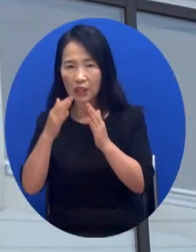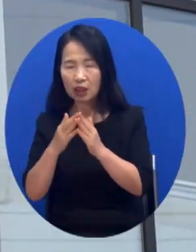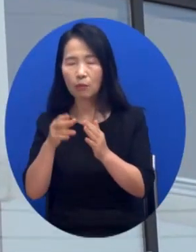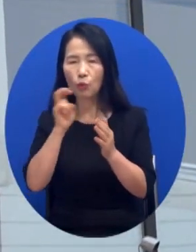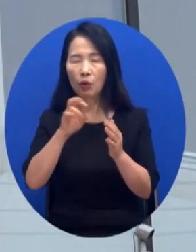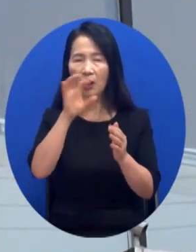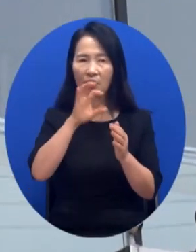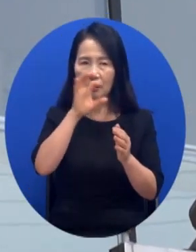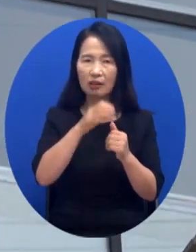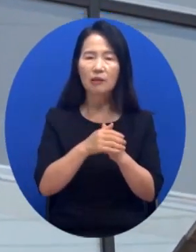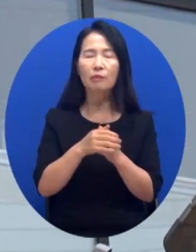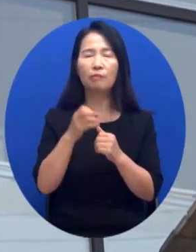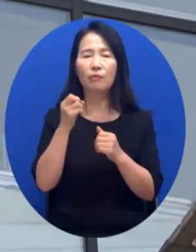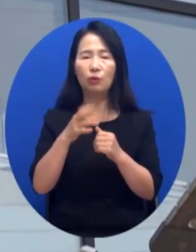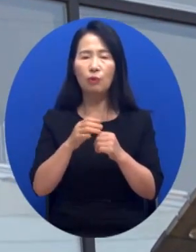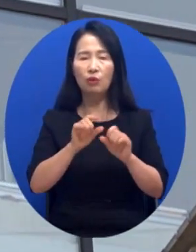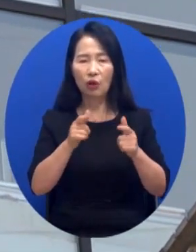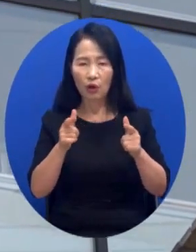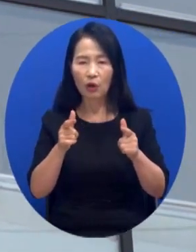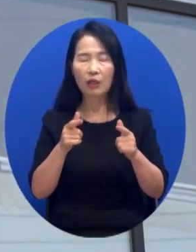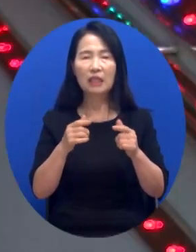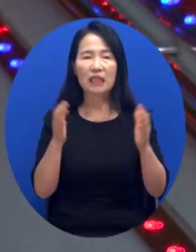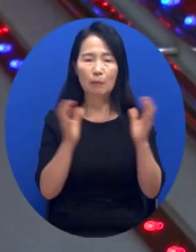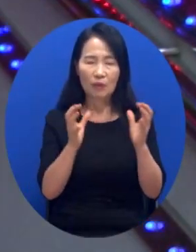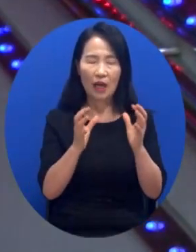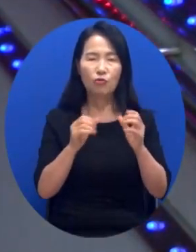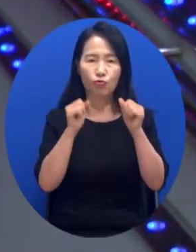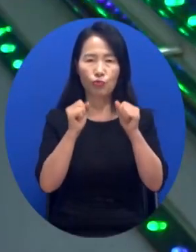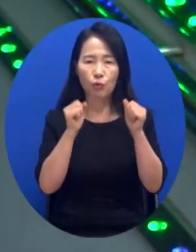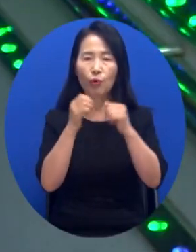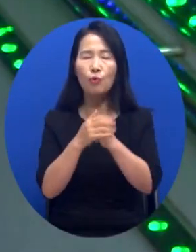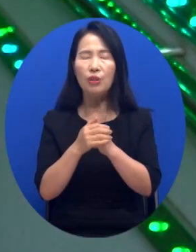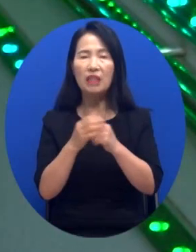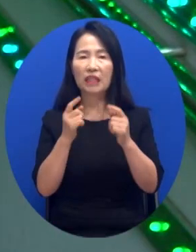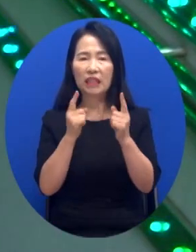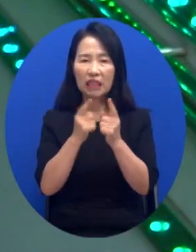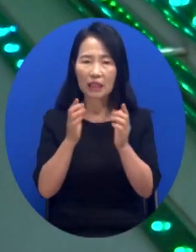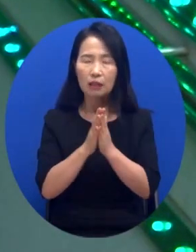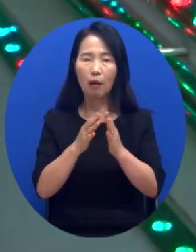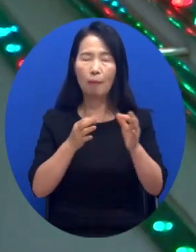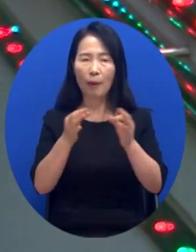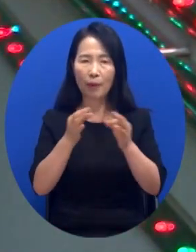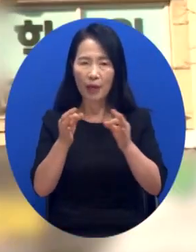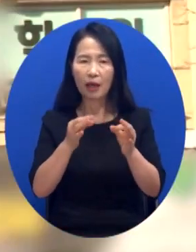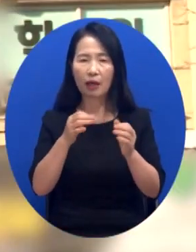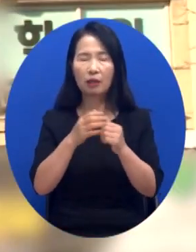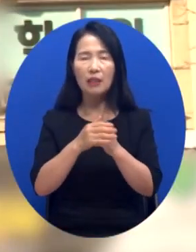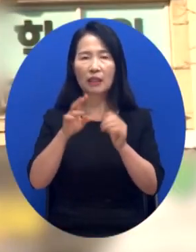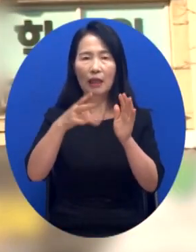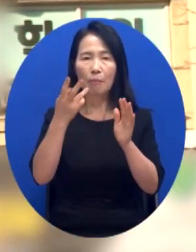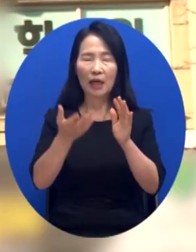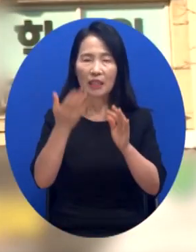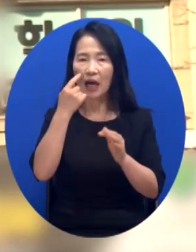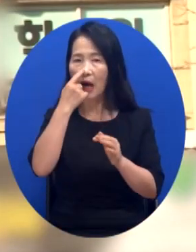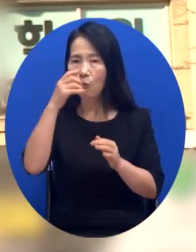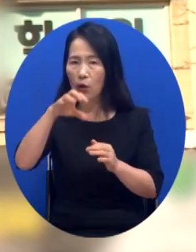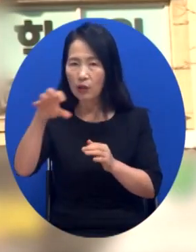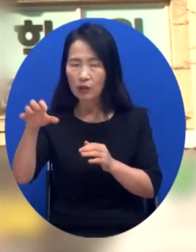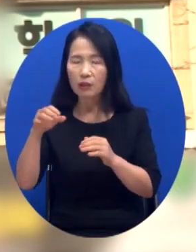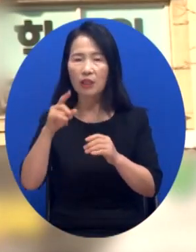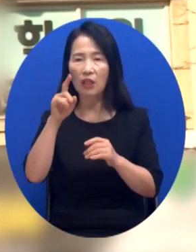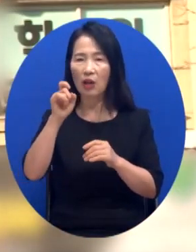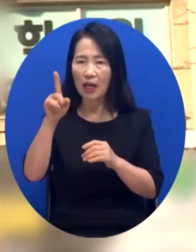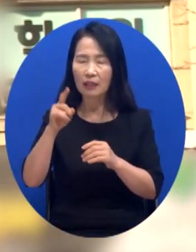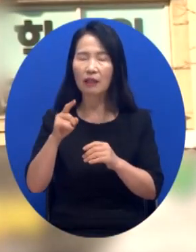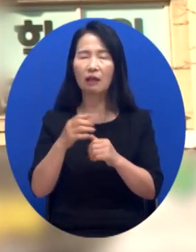실내 스탠딩 공연장, 실내 집단 운동, 직접 판매 홍보관, 300인 이상의 대형 학원 등 11개